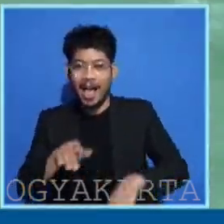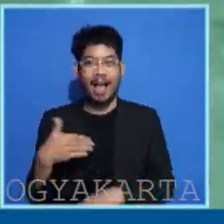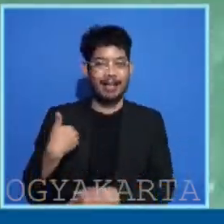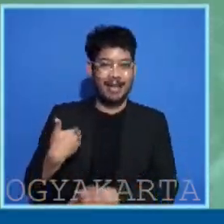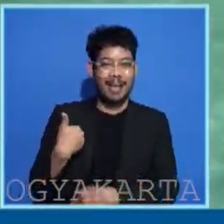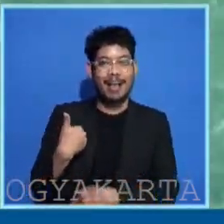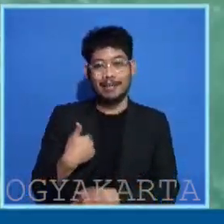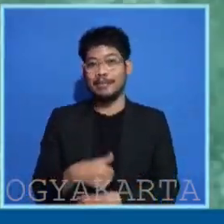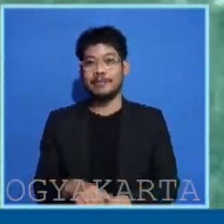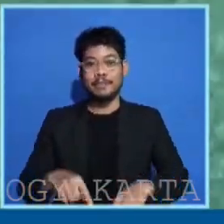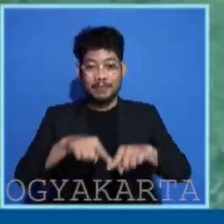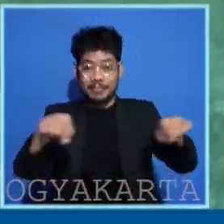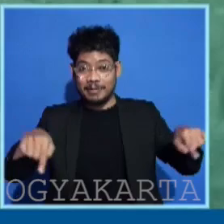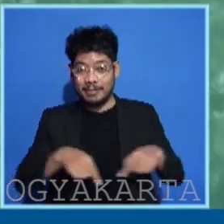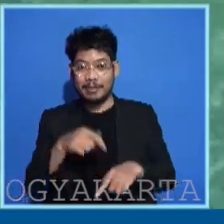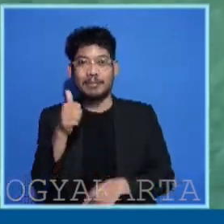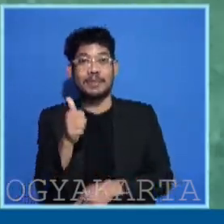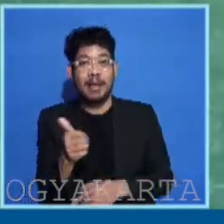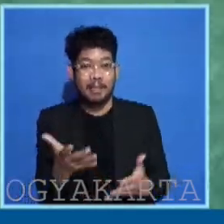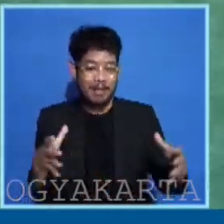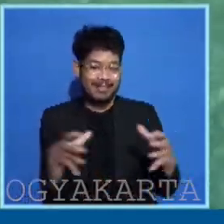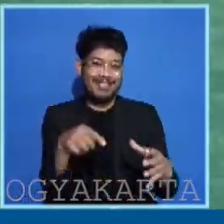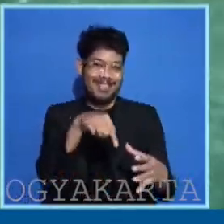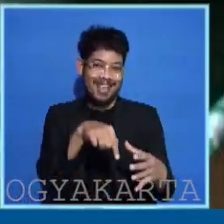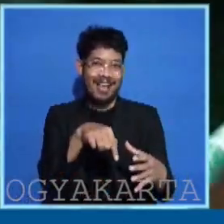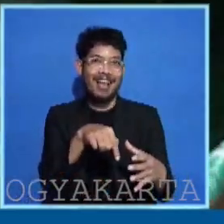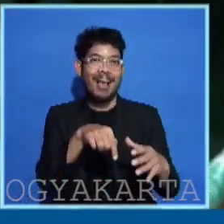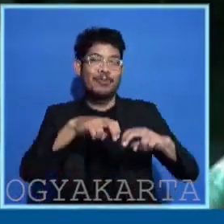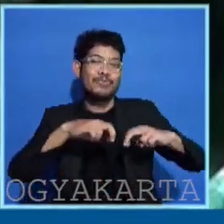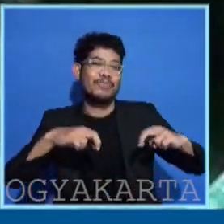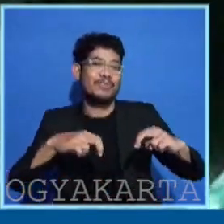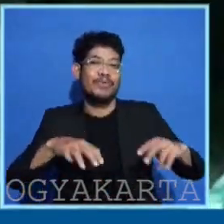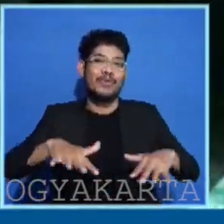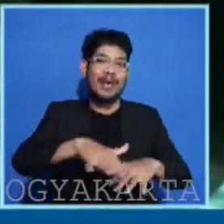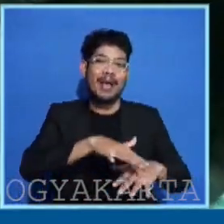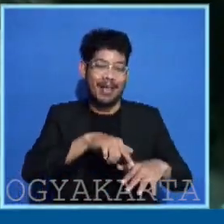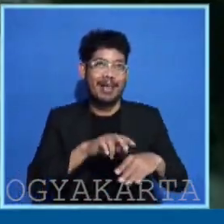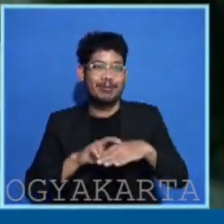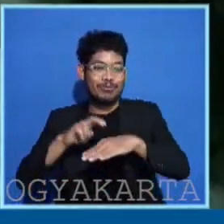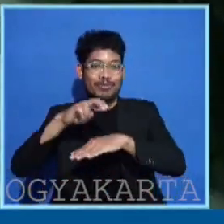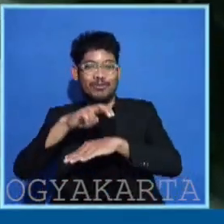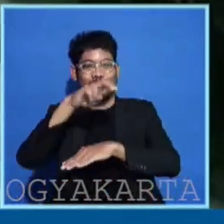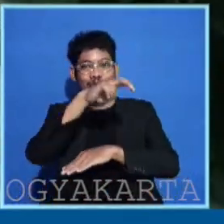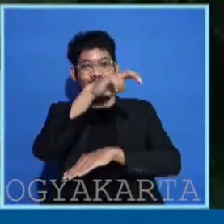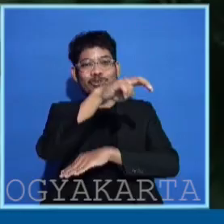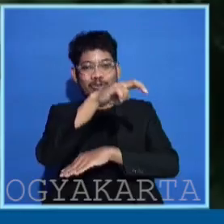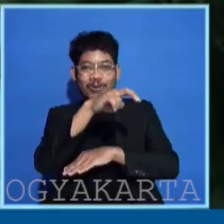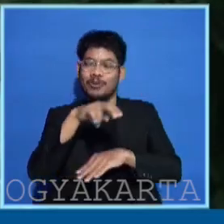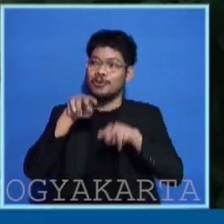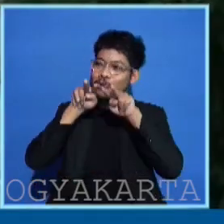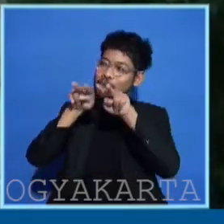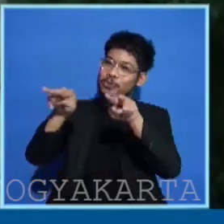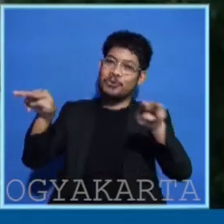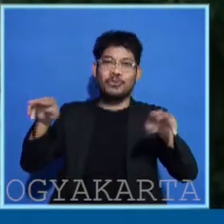mekaten ukuranipun blumbang ugi namung alit. Sasampunipun dumugi ing puncakipun, panjenengan badhe dipun segahi sesawangan alam ingkang